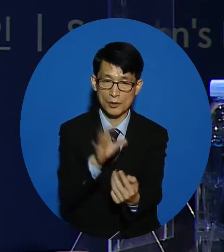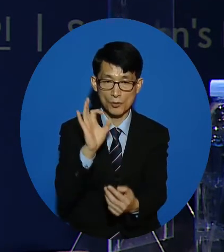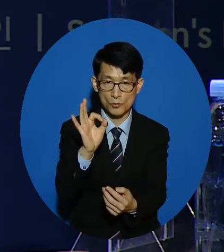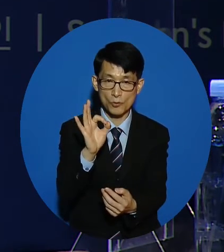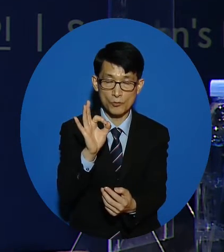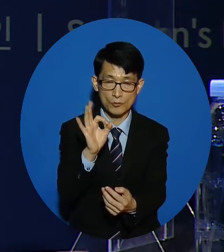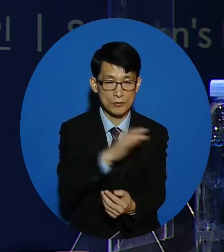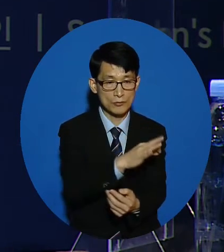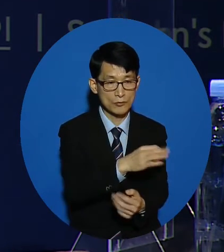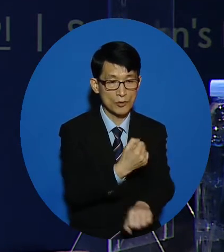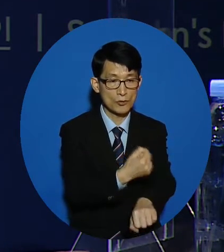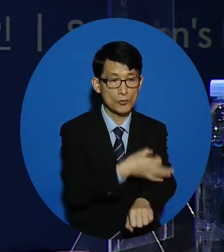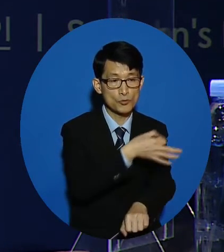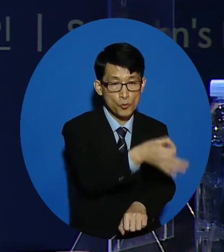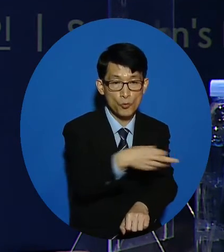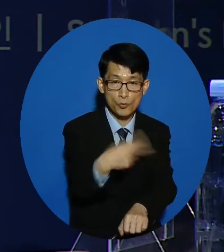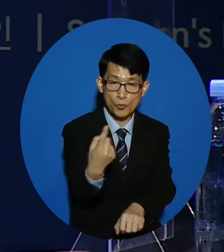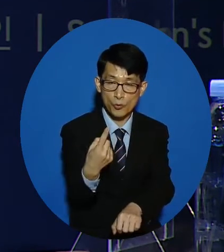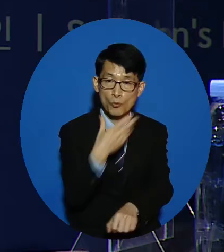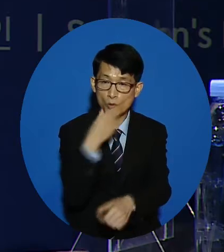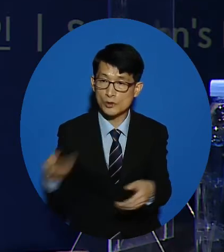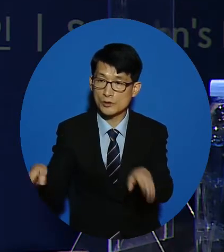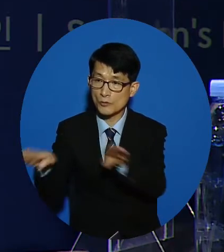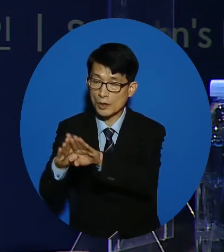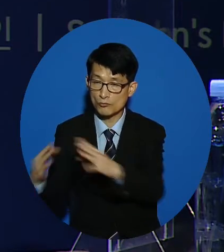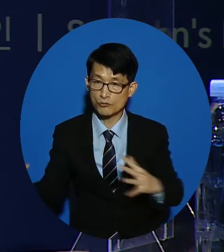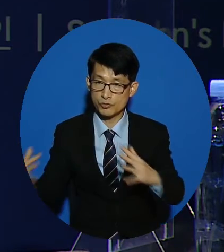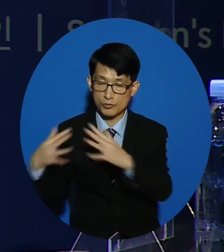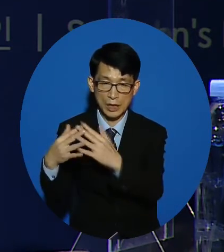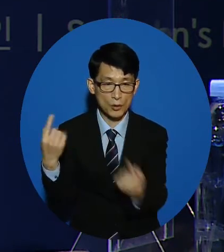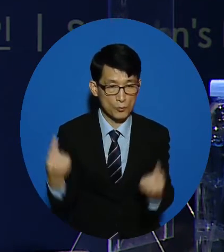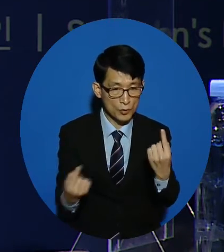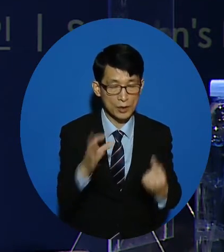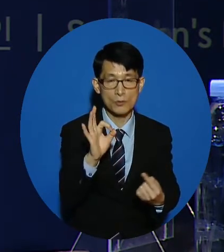운영비에서도 그만큼 절감이 되는 이런 좋은